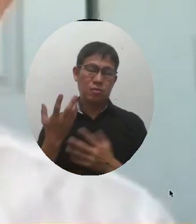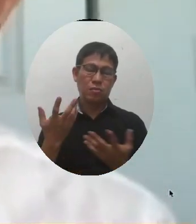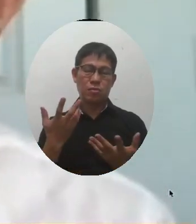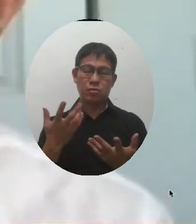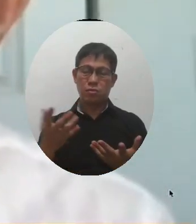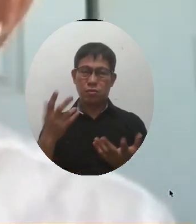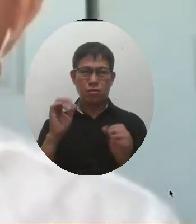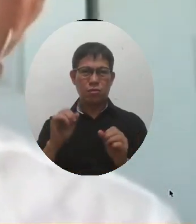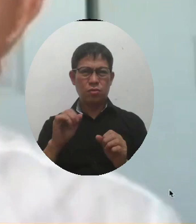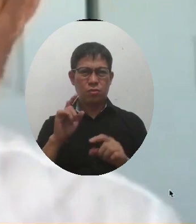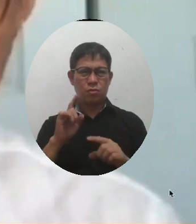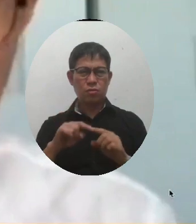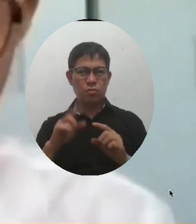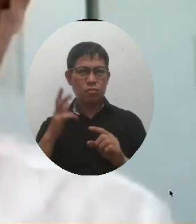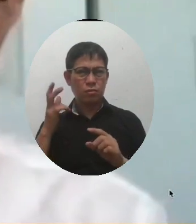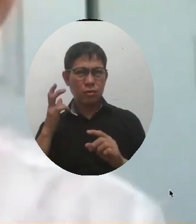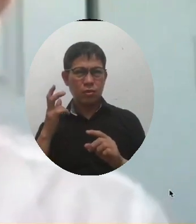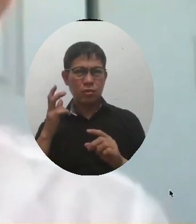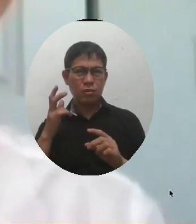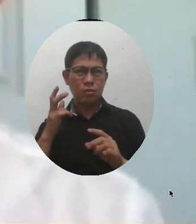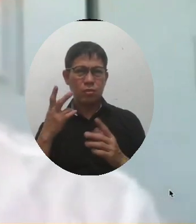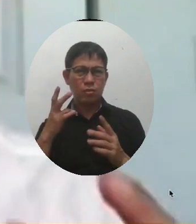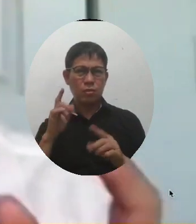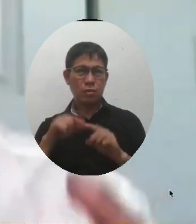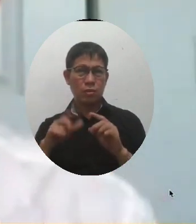pandinig ay maaaring sa isang tenga,